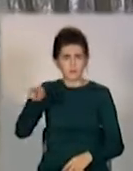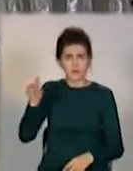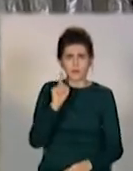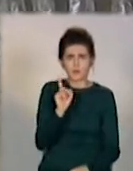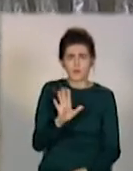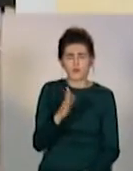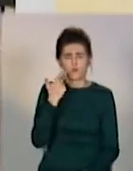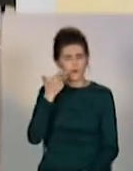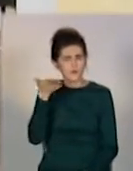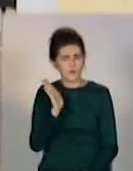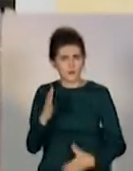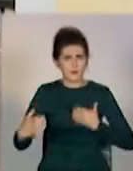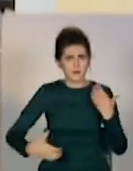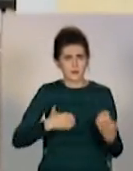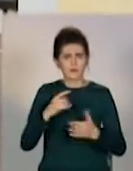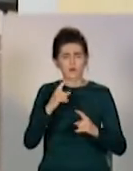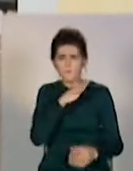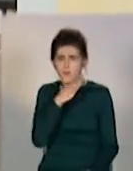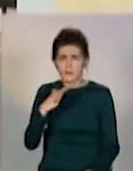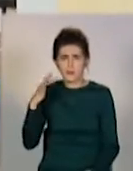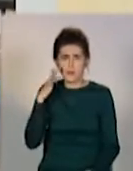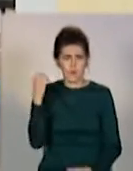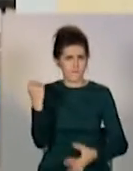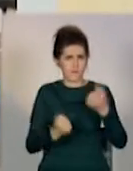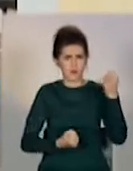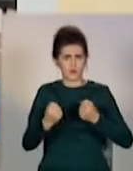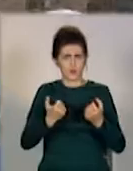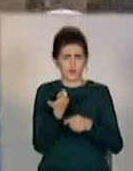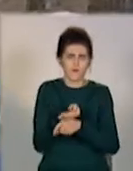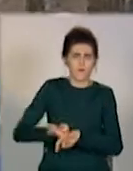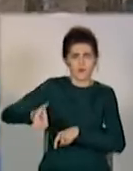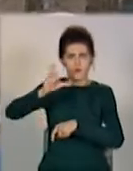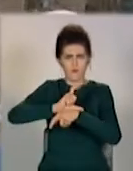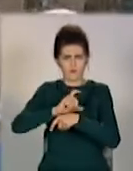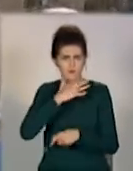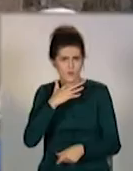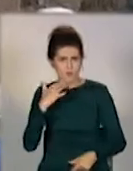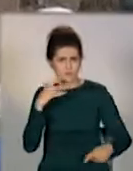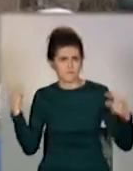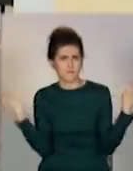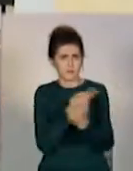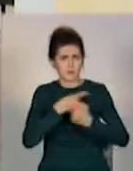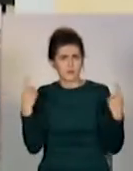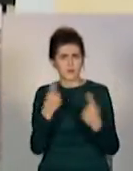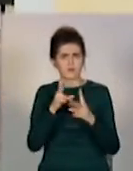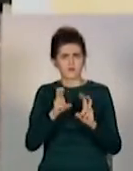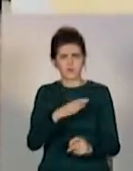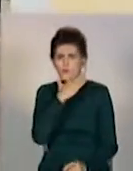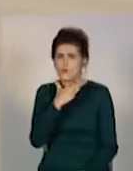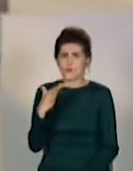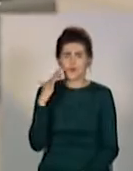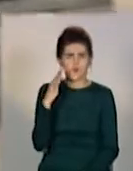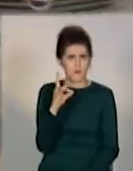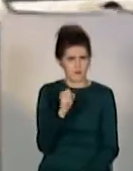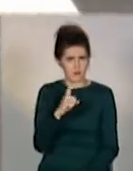щоразу ризикує. Поток, нагрузка на дороги увеличилась в рази. Там було одно количество, а зараз це в рази